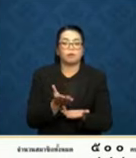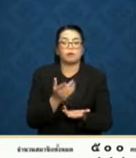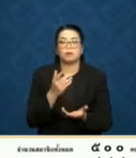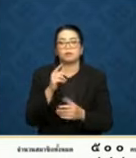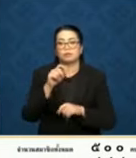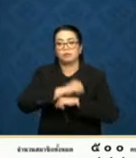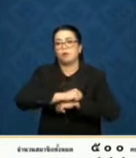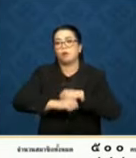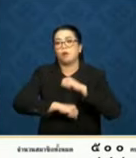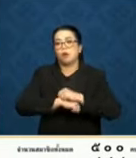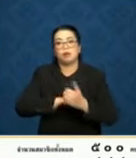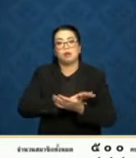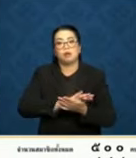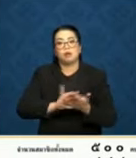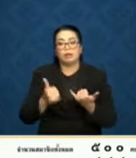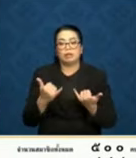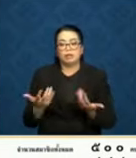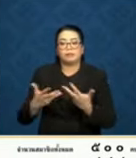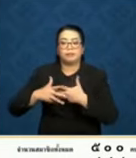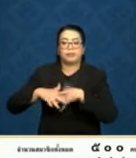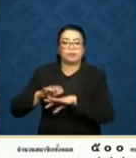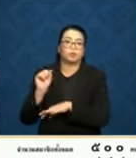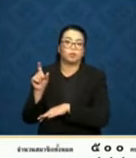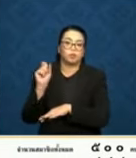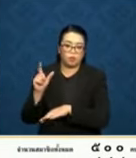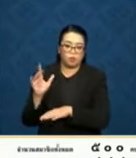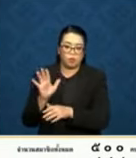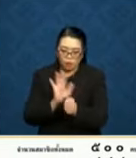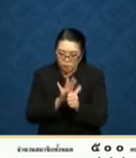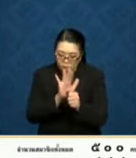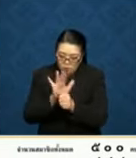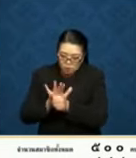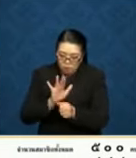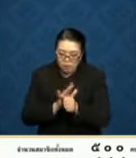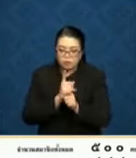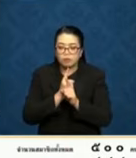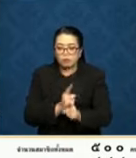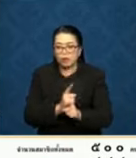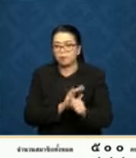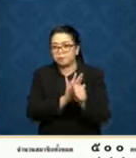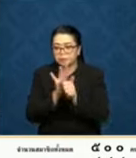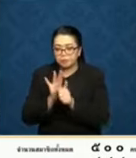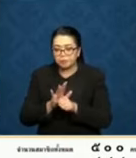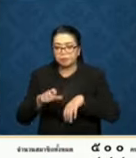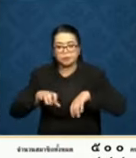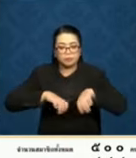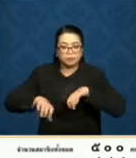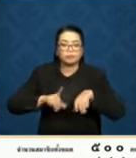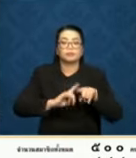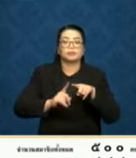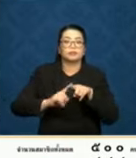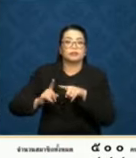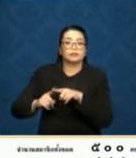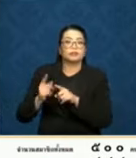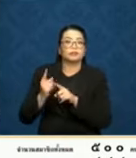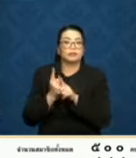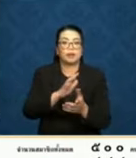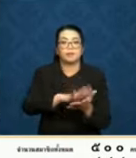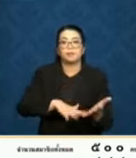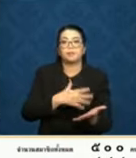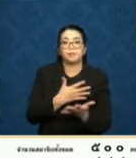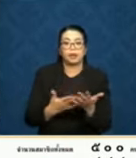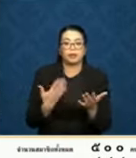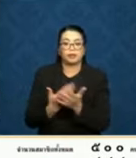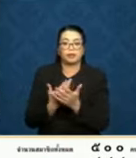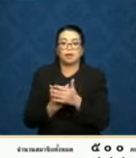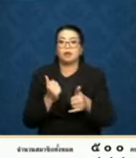ี้ทางก deviationได้แรงประสารงาน แล้วก็ขอยกำชับแล้วกก clues ให้การลำเิรการนั้นเป็นไปตามแผน การใช